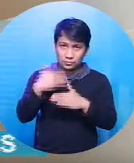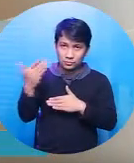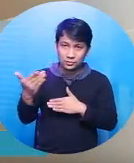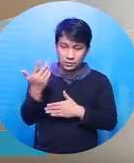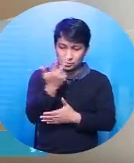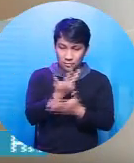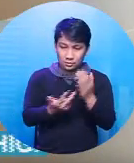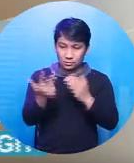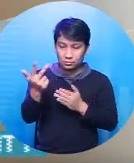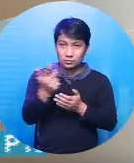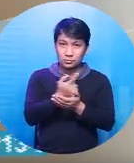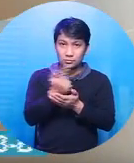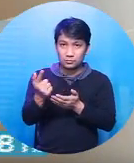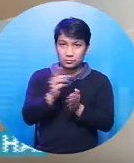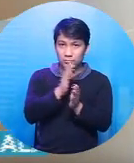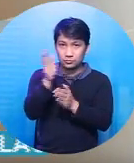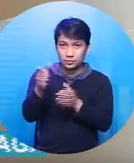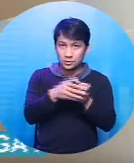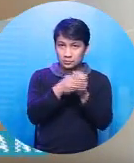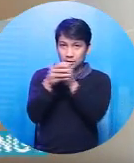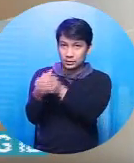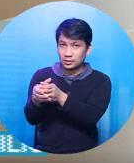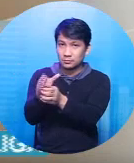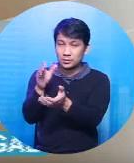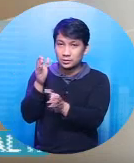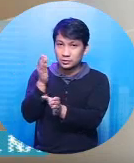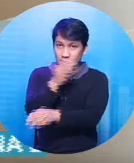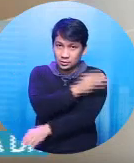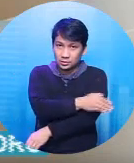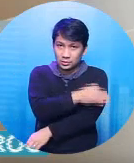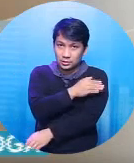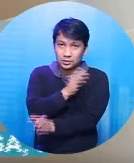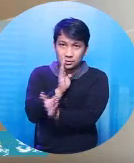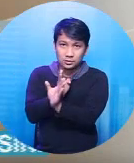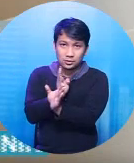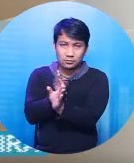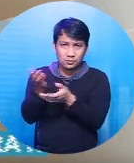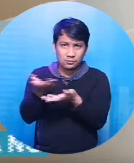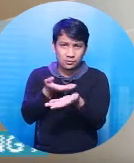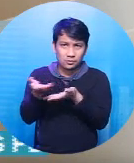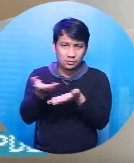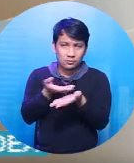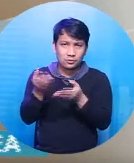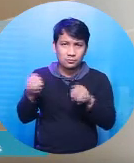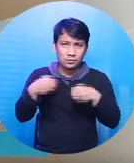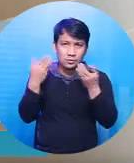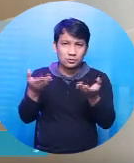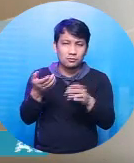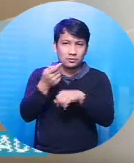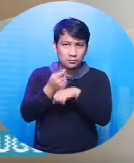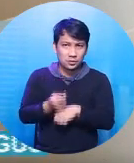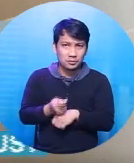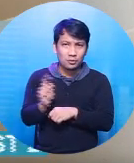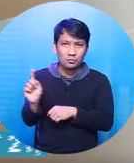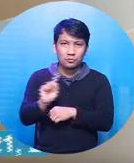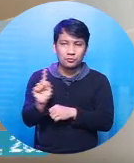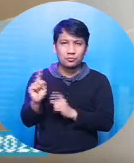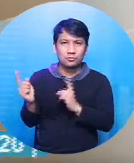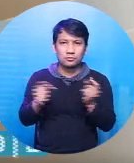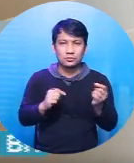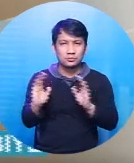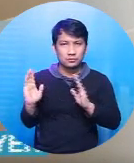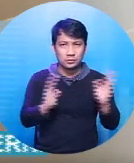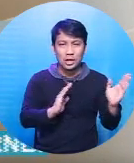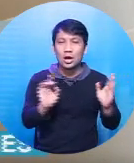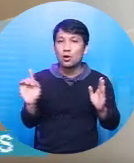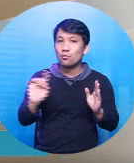tatlo sasamahan po namin doon sa clinic ni Dr. Camille, isa po siyang psychologist para makausap kayong lahat at mabigyan ka ng therapy at nang sa gayon maiwasan